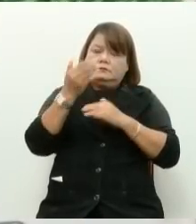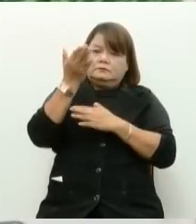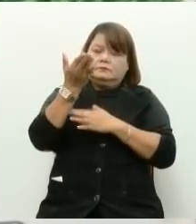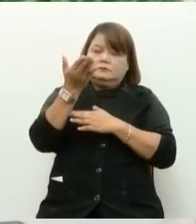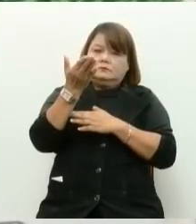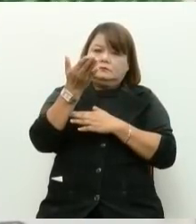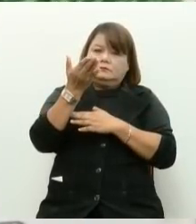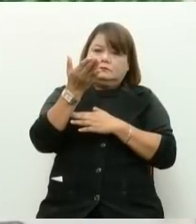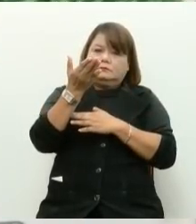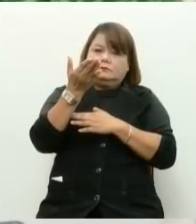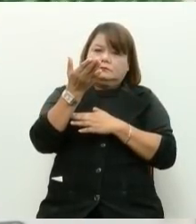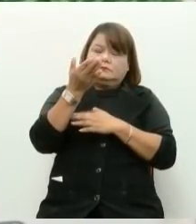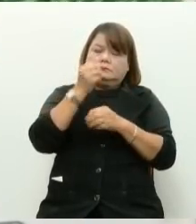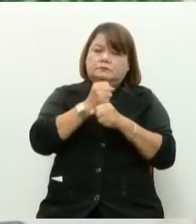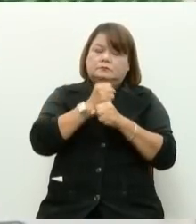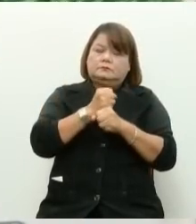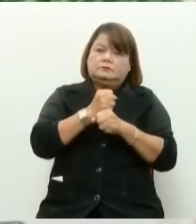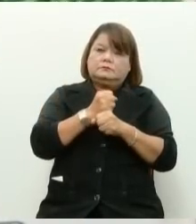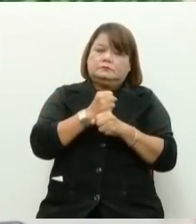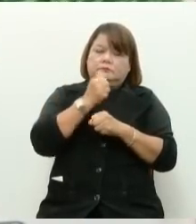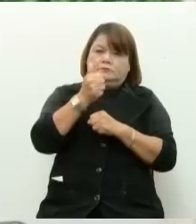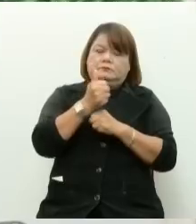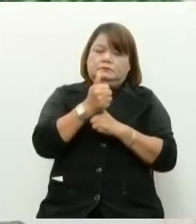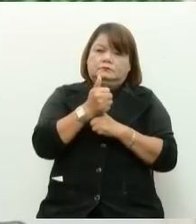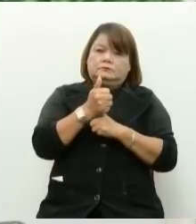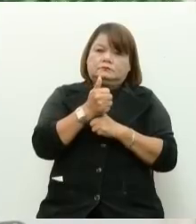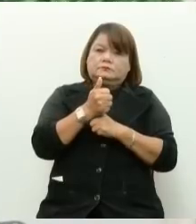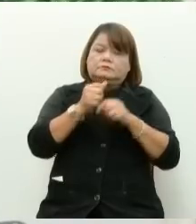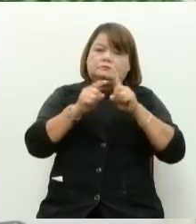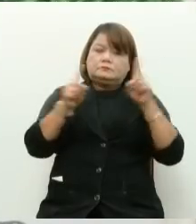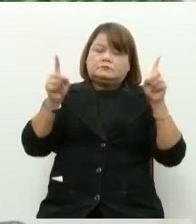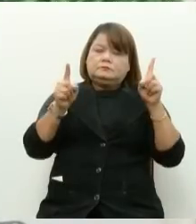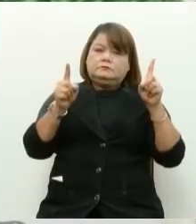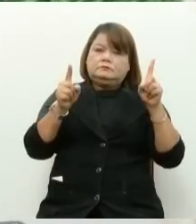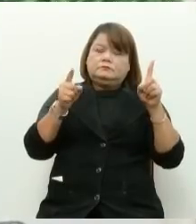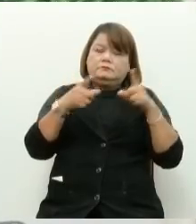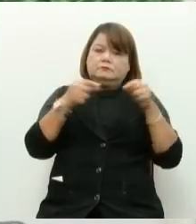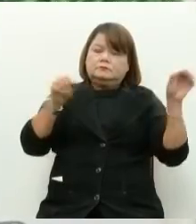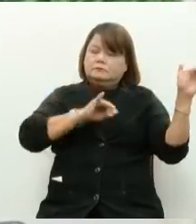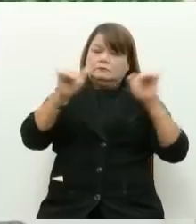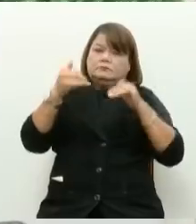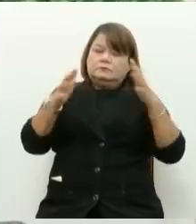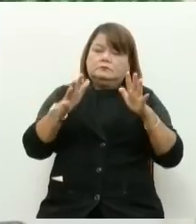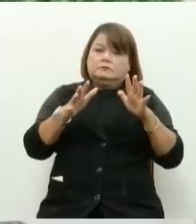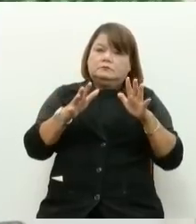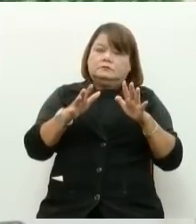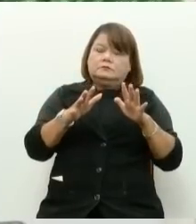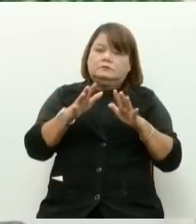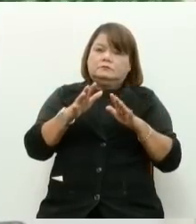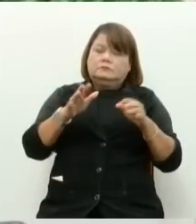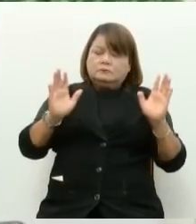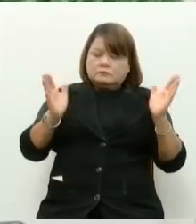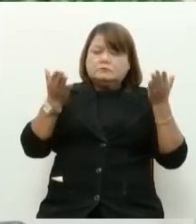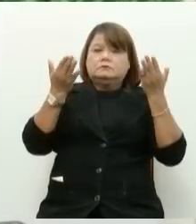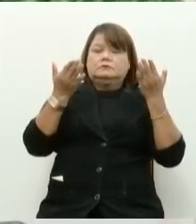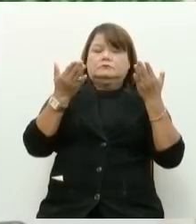สามารถดำเนินการประเมินได้นะครับแต่ถ้ากรณีถ้าเกิดว่าย้ายไปแล้วเนี่ยก็คือพอเขตเดิมดำเนินการประเมินเ